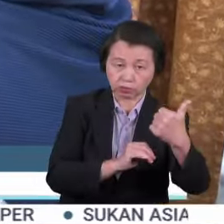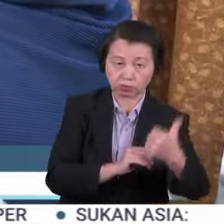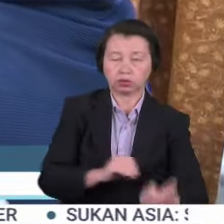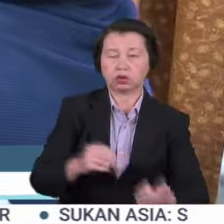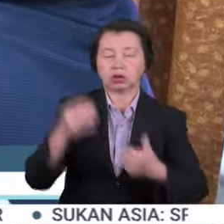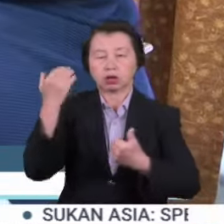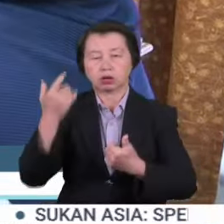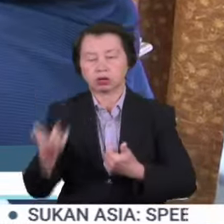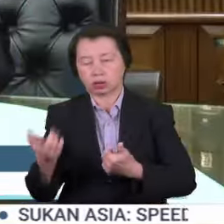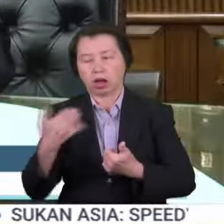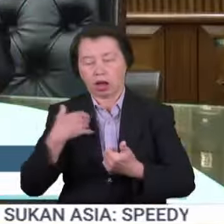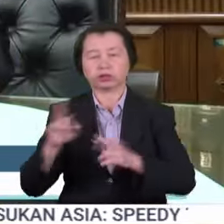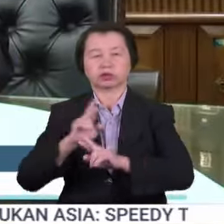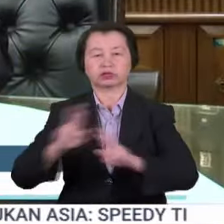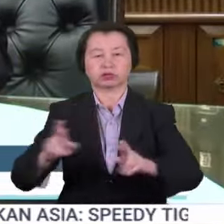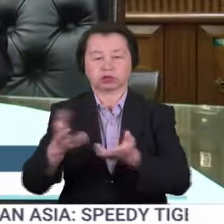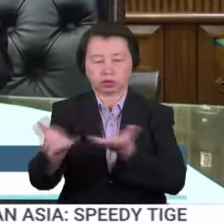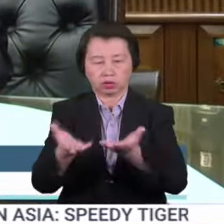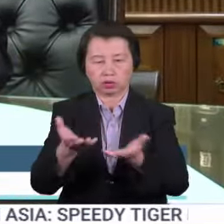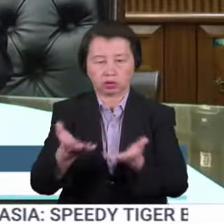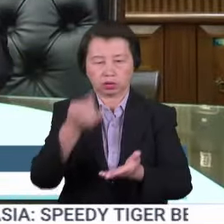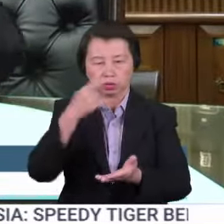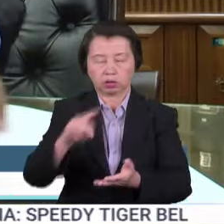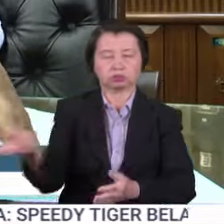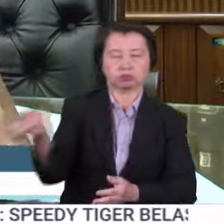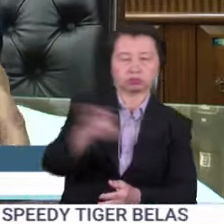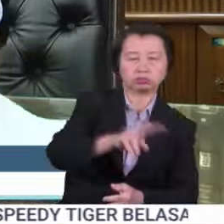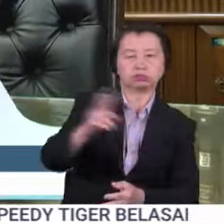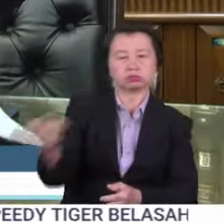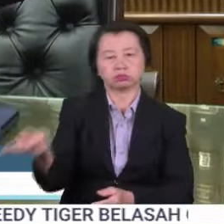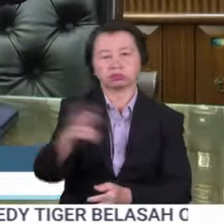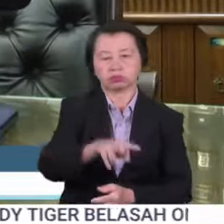Guaman turut menyediakan khidmat pengantaraan.